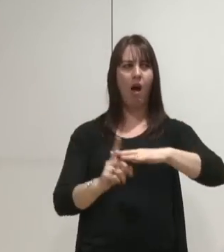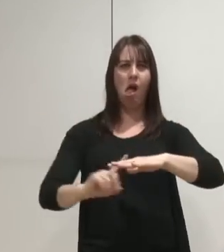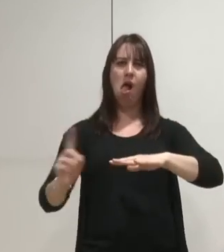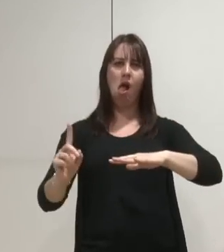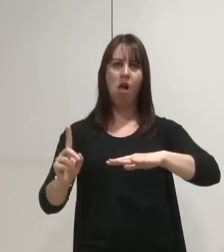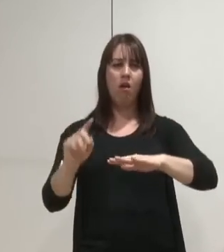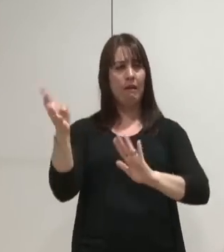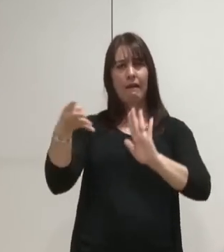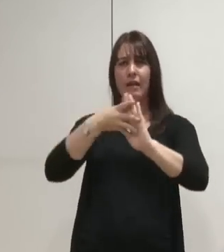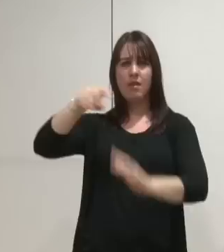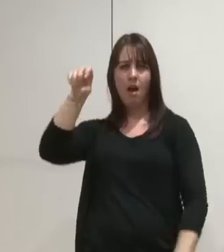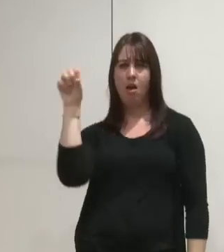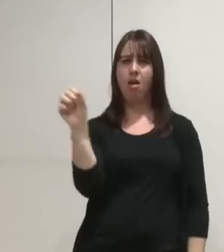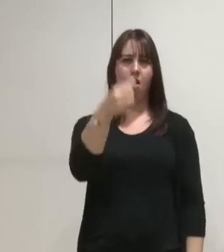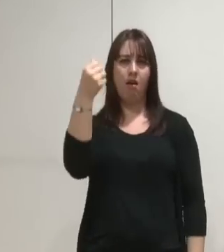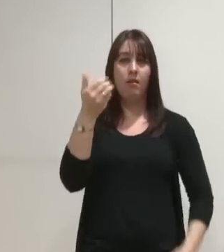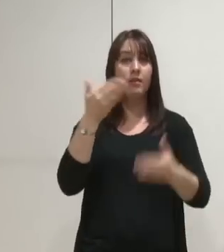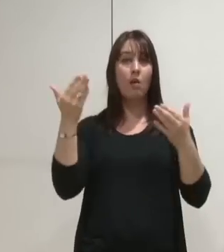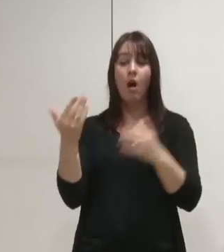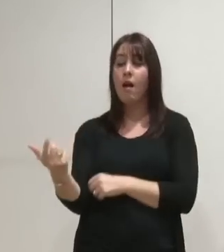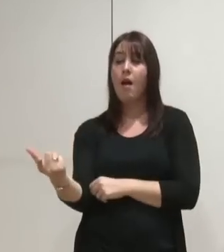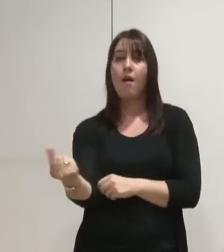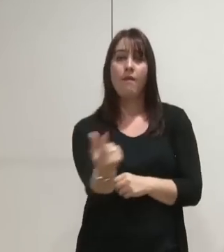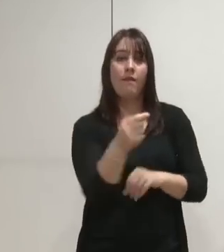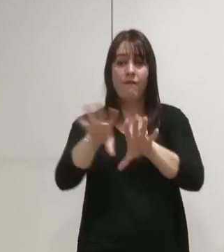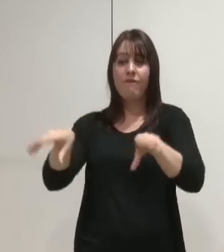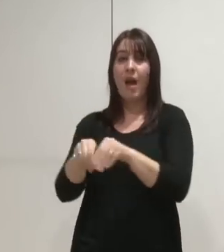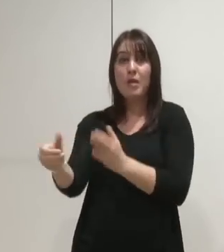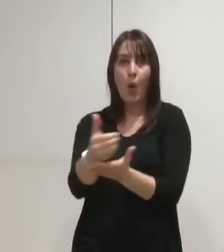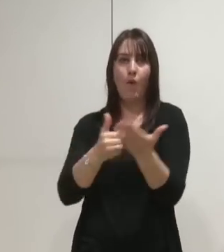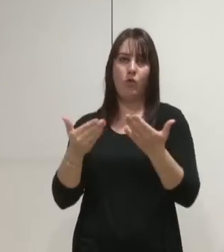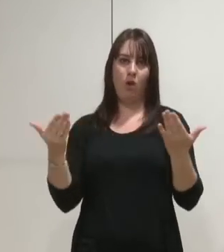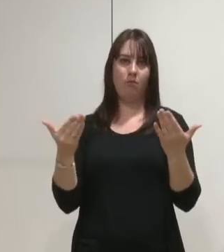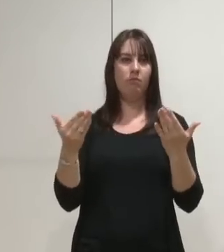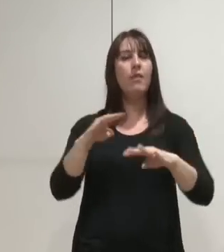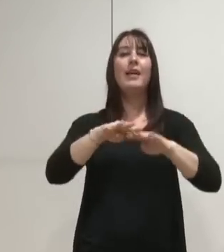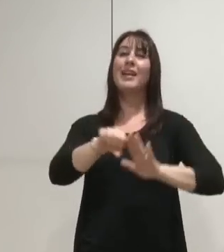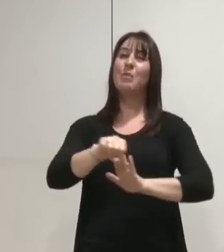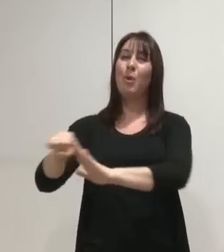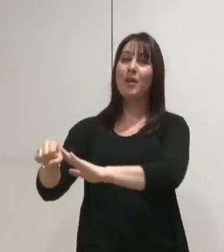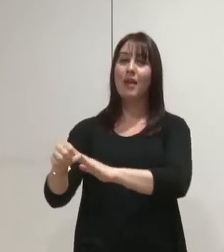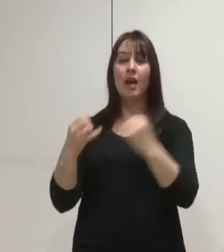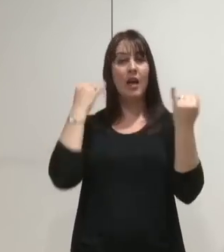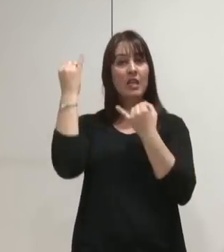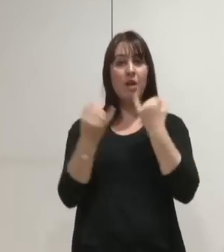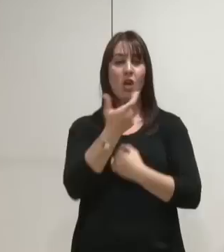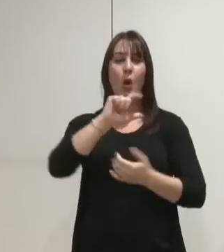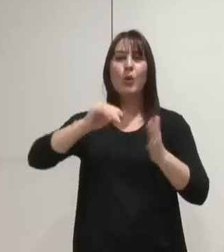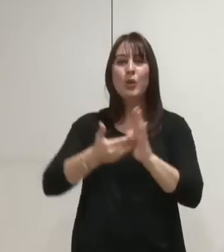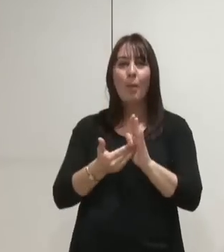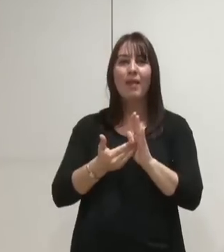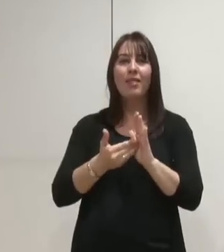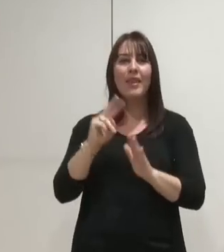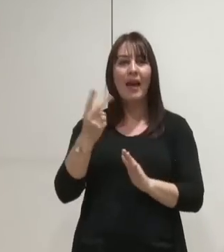critère est déterminant le revenu des ménages le quartier prioritaire si dans un secteur géographique de 200 m par 200 m vous